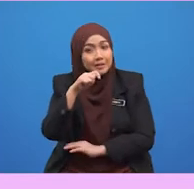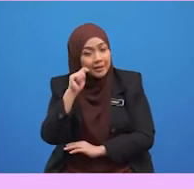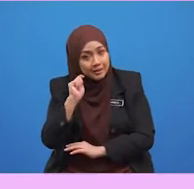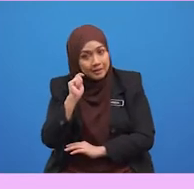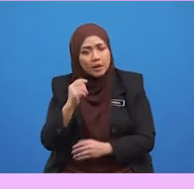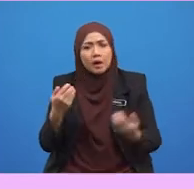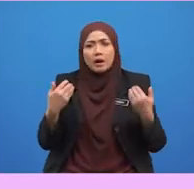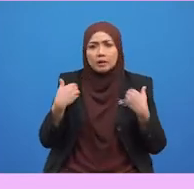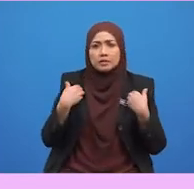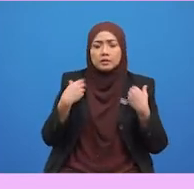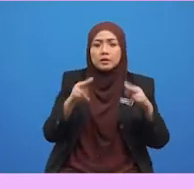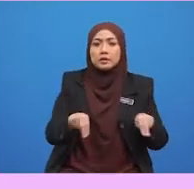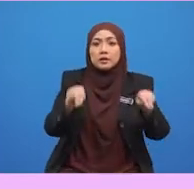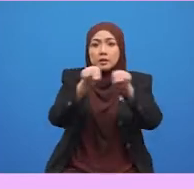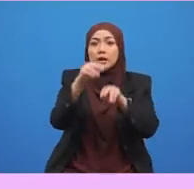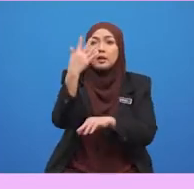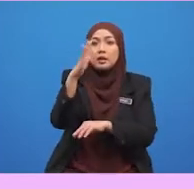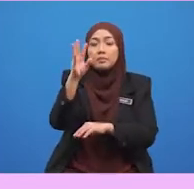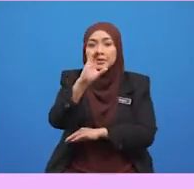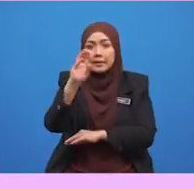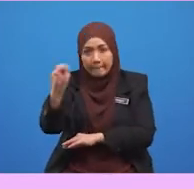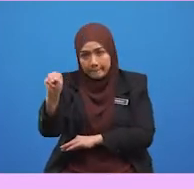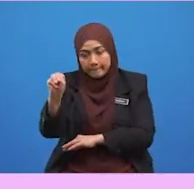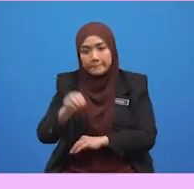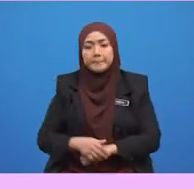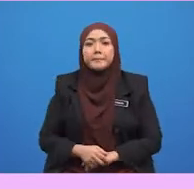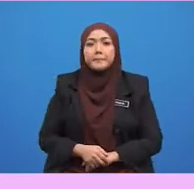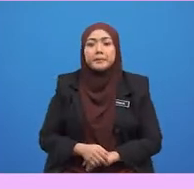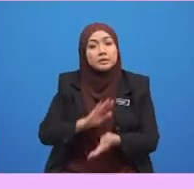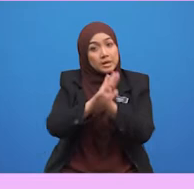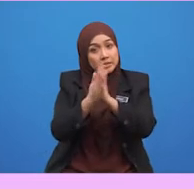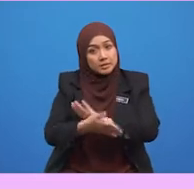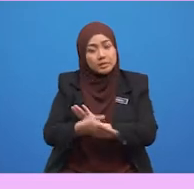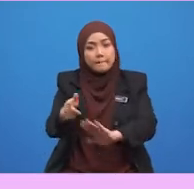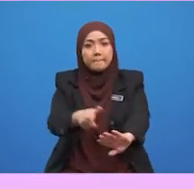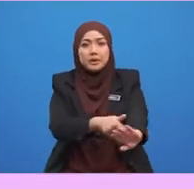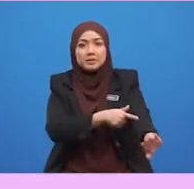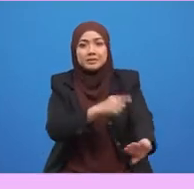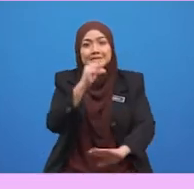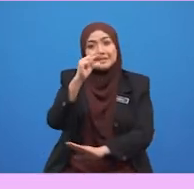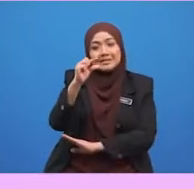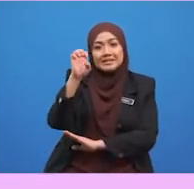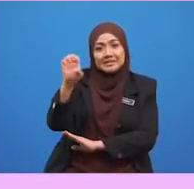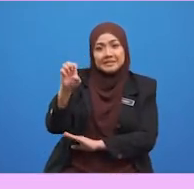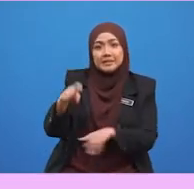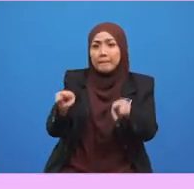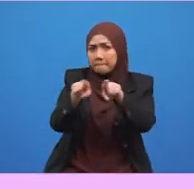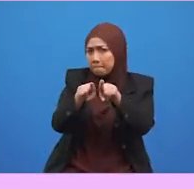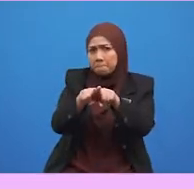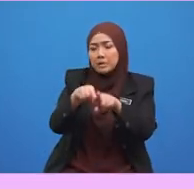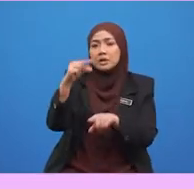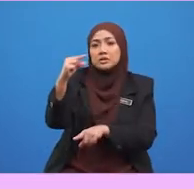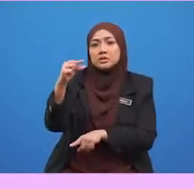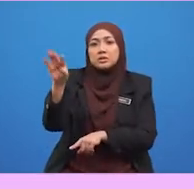ini mempunyai nilai 15 cm. Oleh itu, panjang GE sama